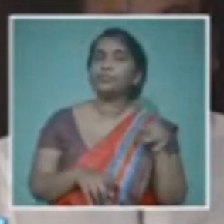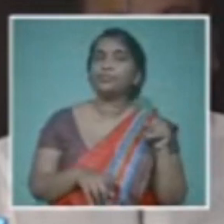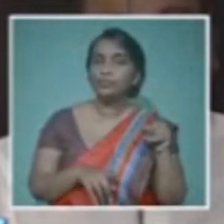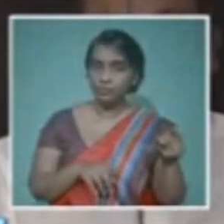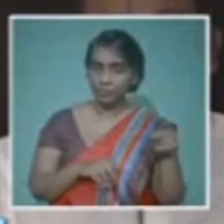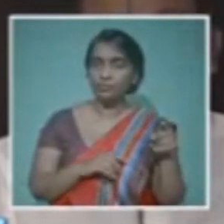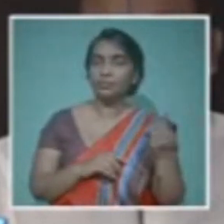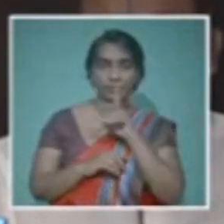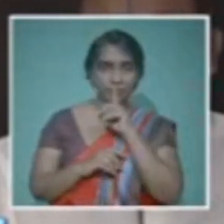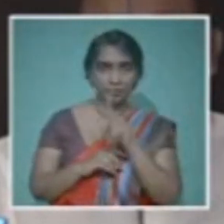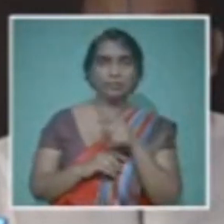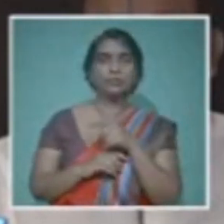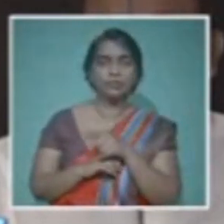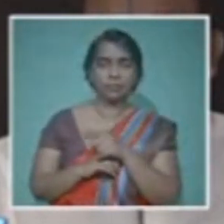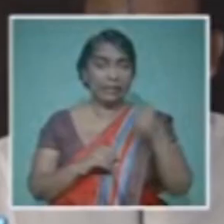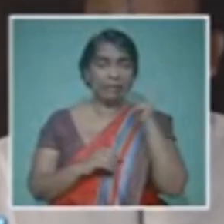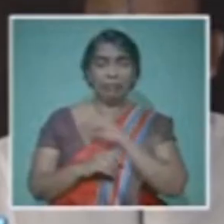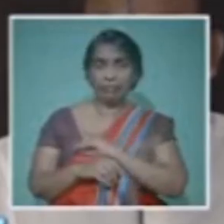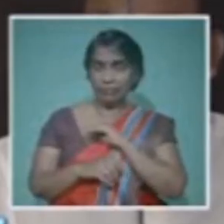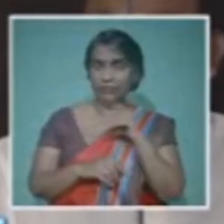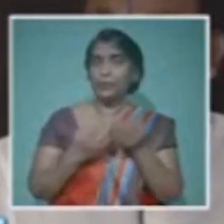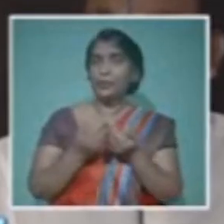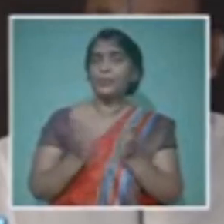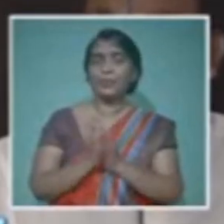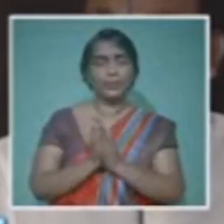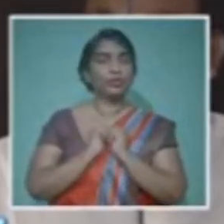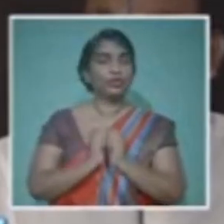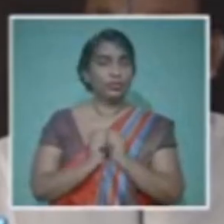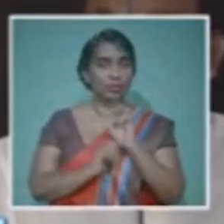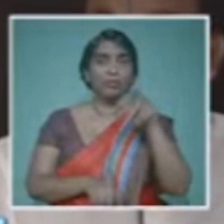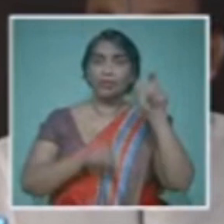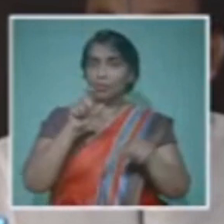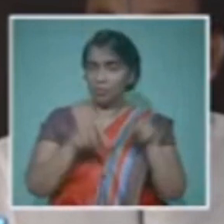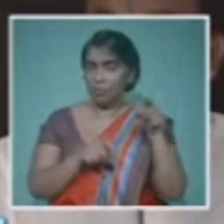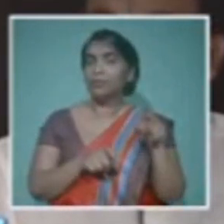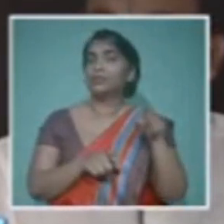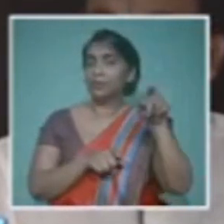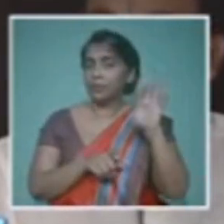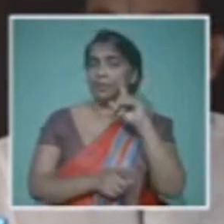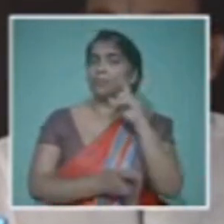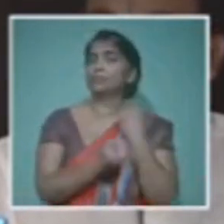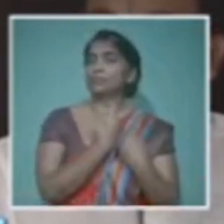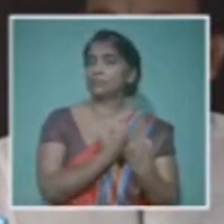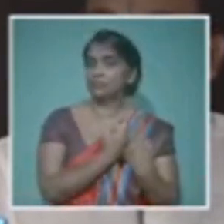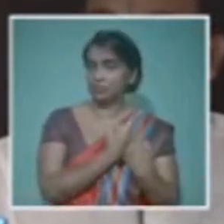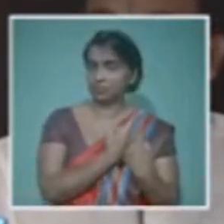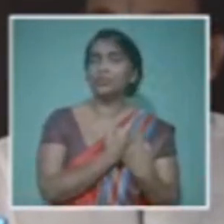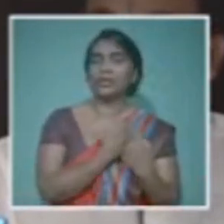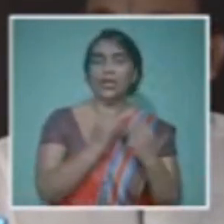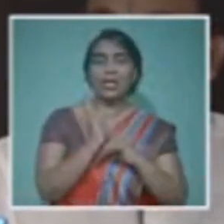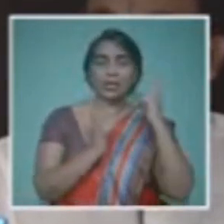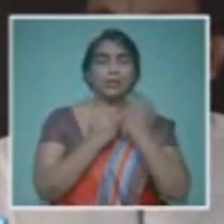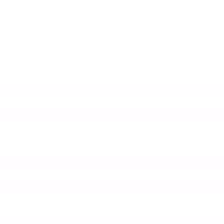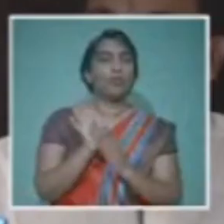ඔබතුමා කිව්වා දැන් මේ ත්‍රී වීල් රථ ස්වයන් රැකියාවක් හැටියට කරන උදවියට ඒගොල්ලන්ව අධීක්ෂණය කරන්න ජාතික